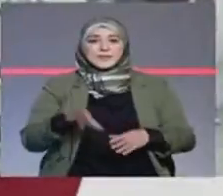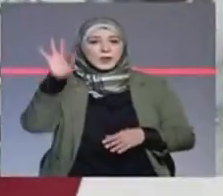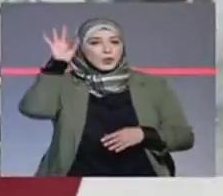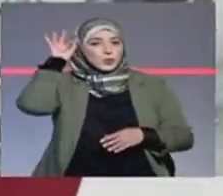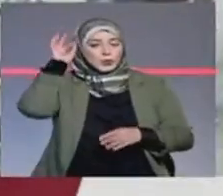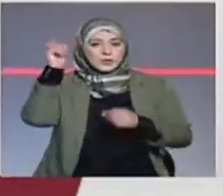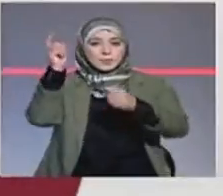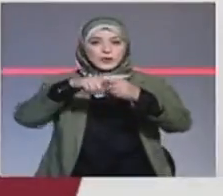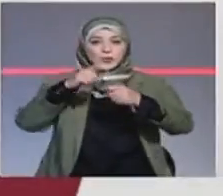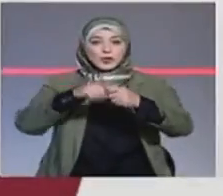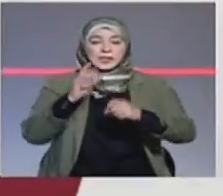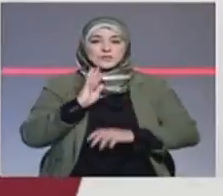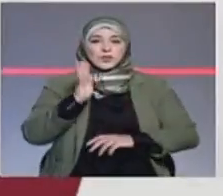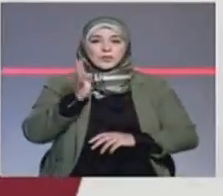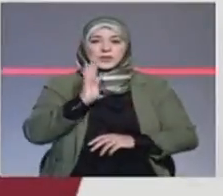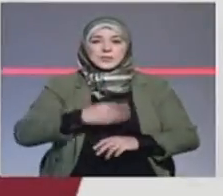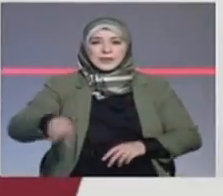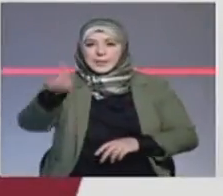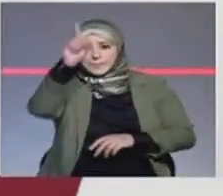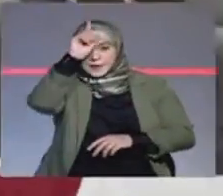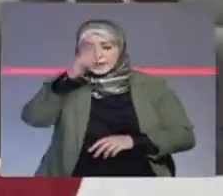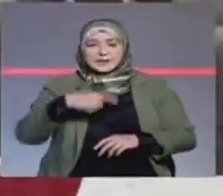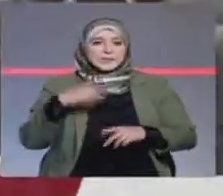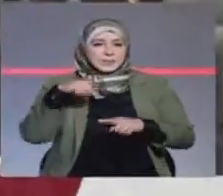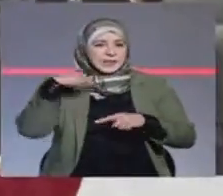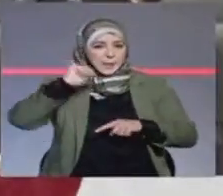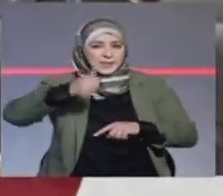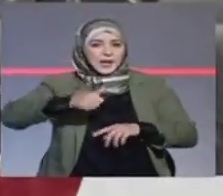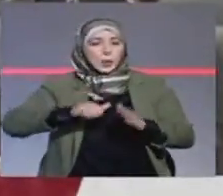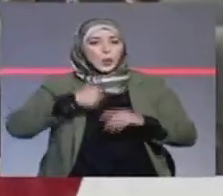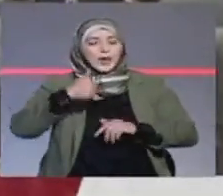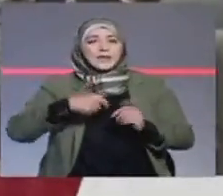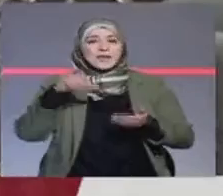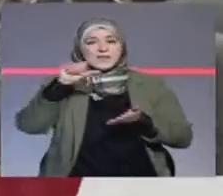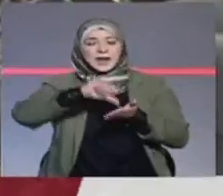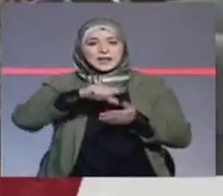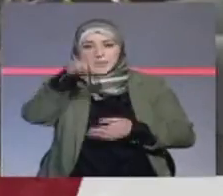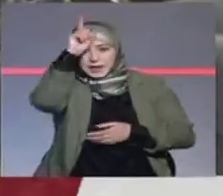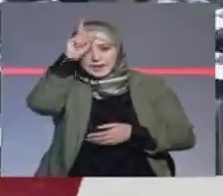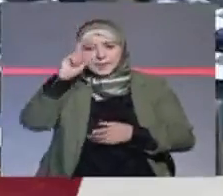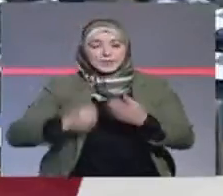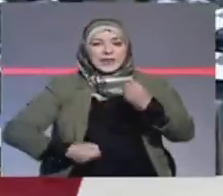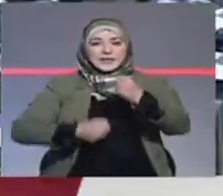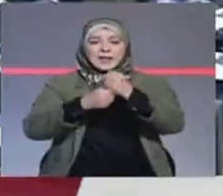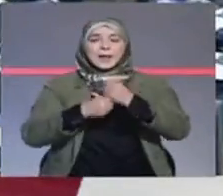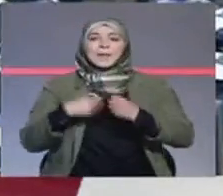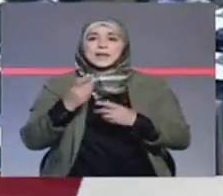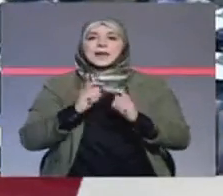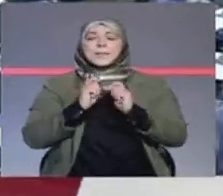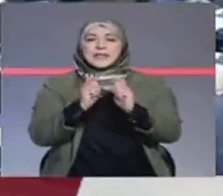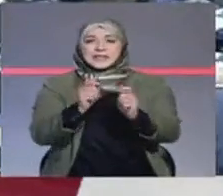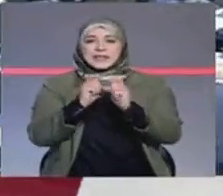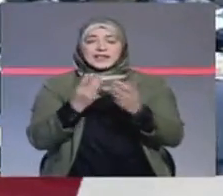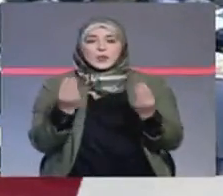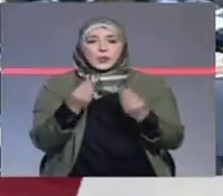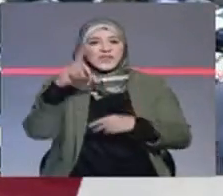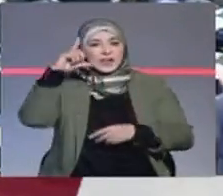تونس تشارك في مؤتمر برلين 2 الذي يبدأ غدا في العاصمة الألمانية دعما للمسار السياسي في